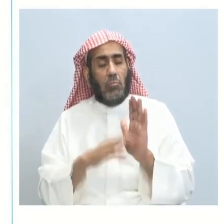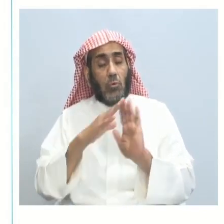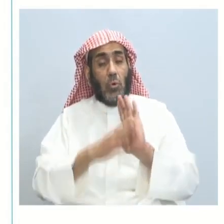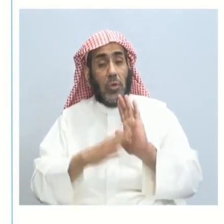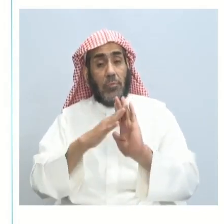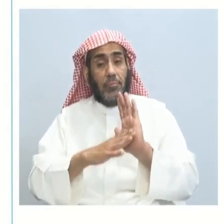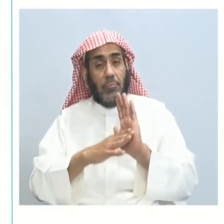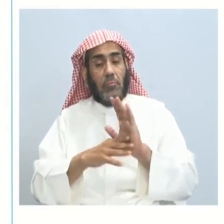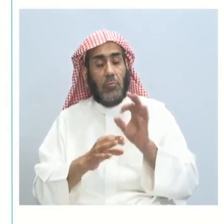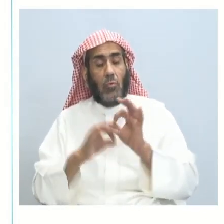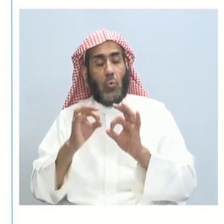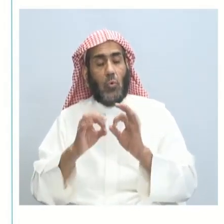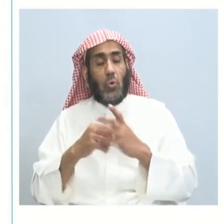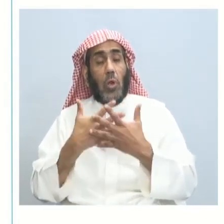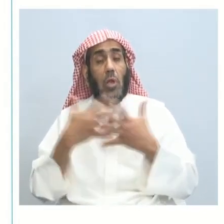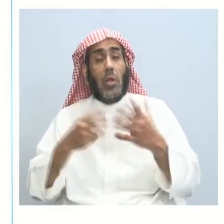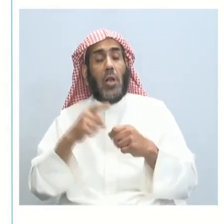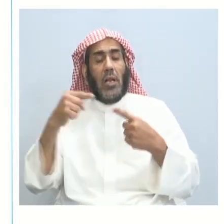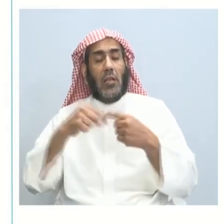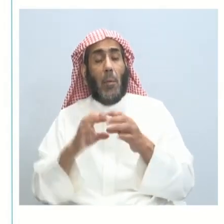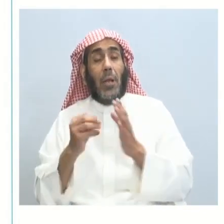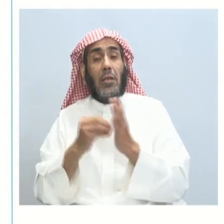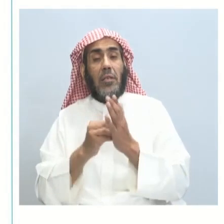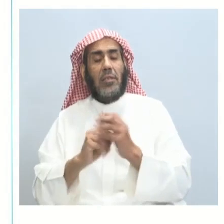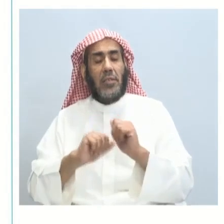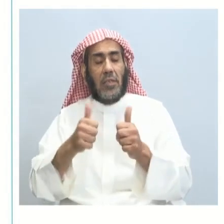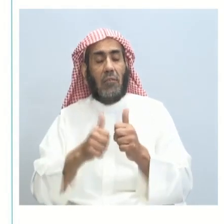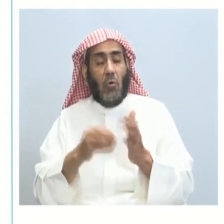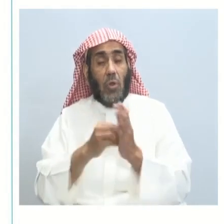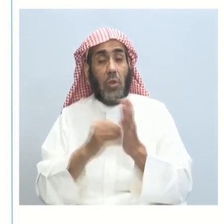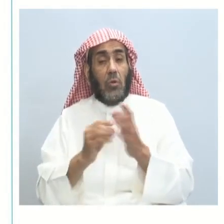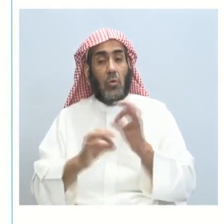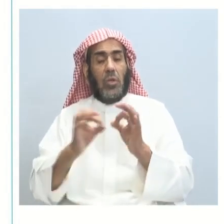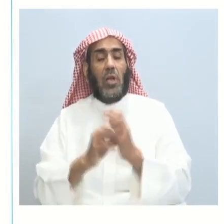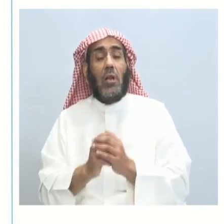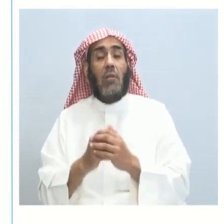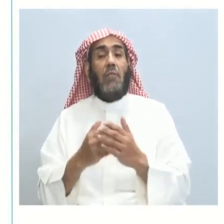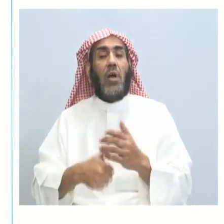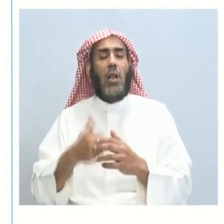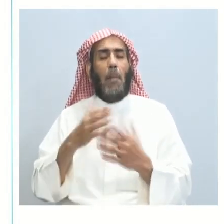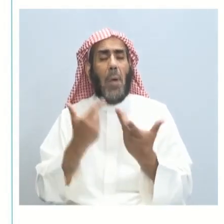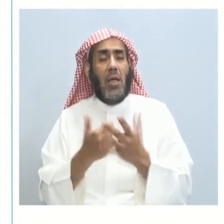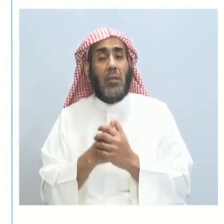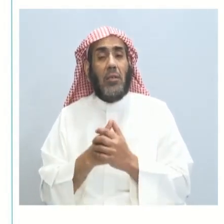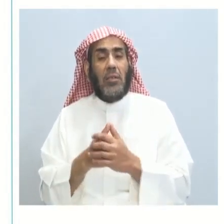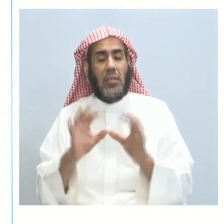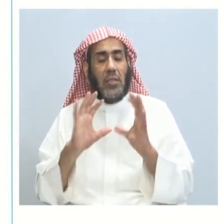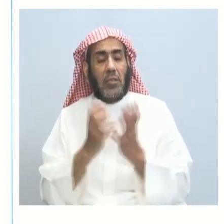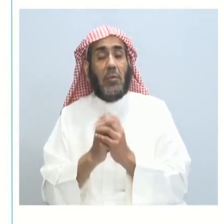ومسوده الخطوط العريضه التي من خلاله ننطلق في وضع خطه للفعاليه ماذا